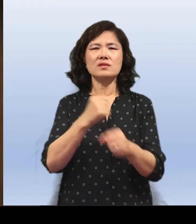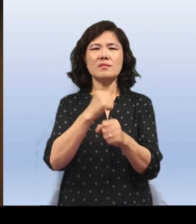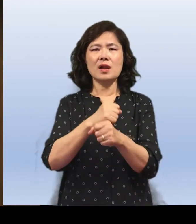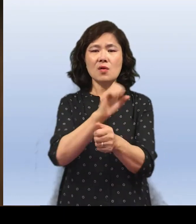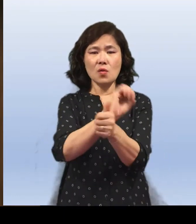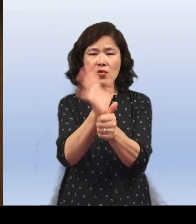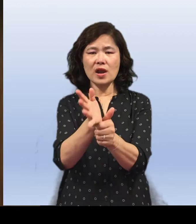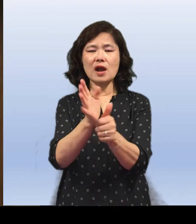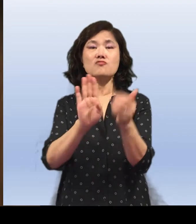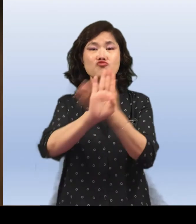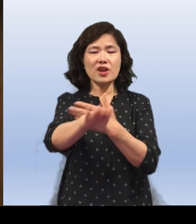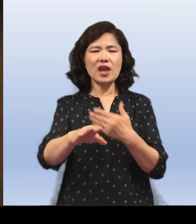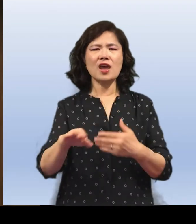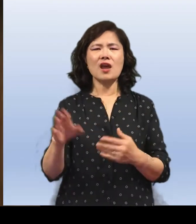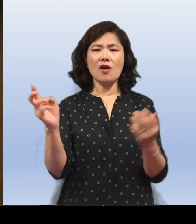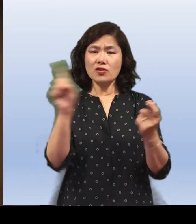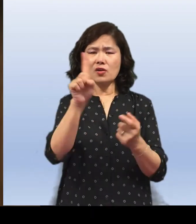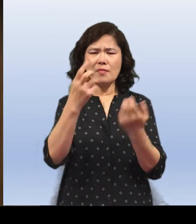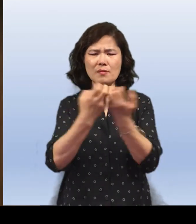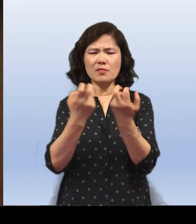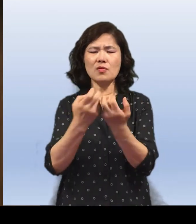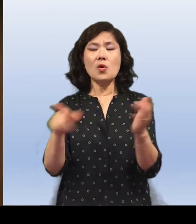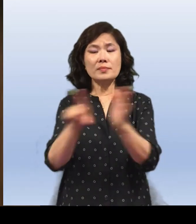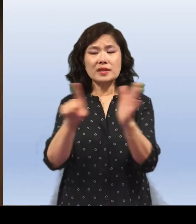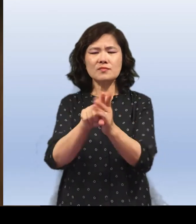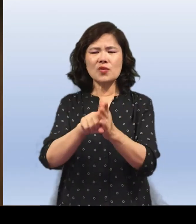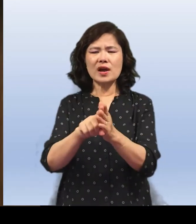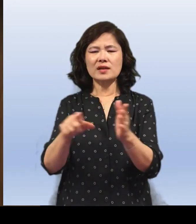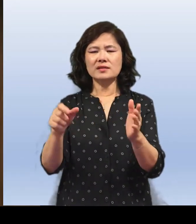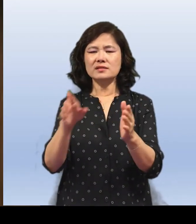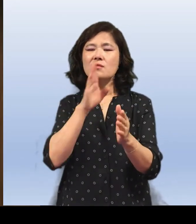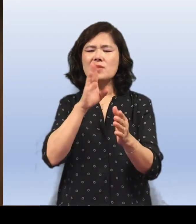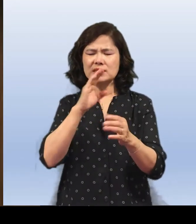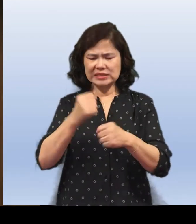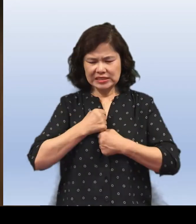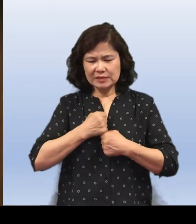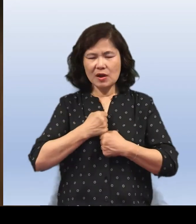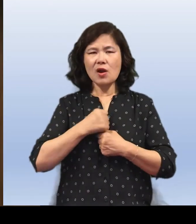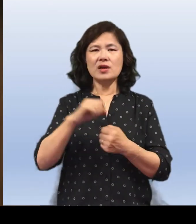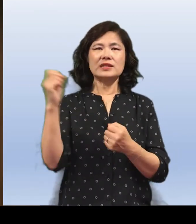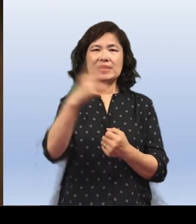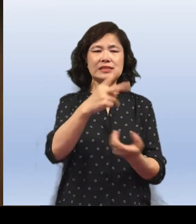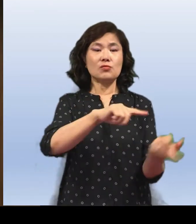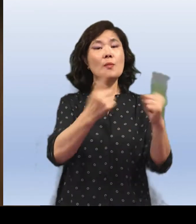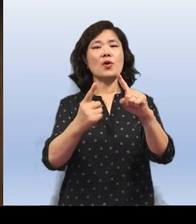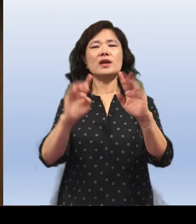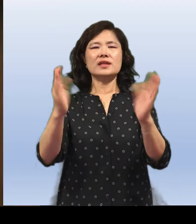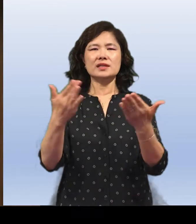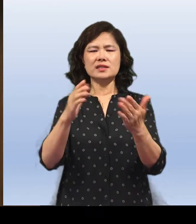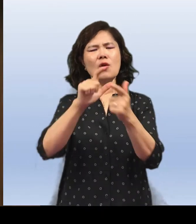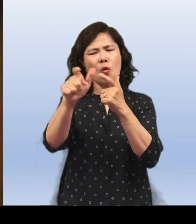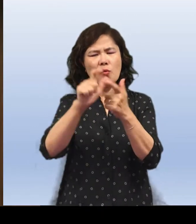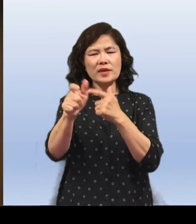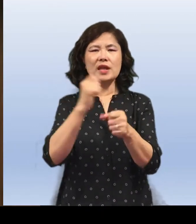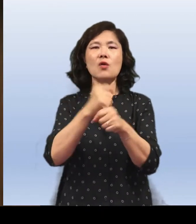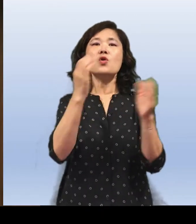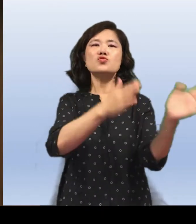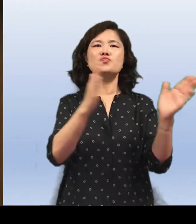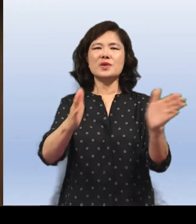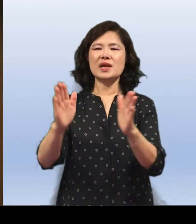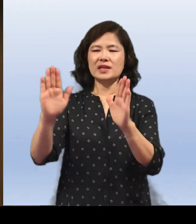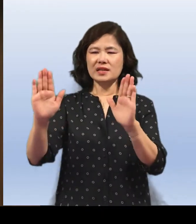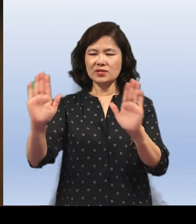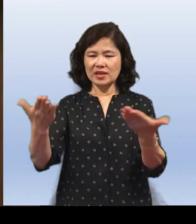팬데믹 이후에 어떻게 우리가 신앙과 믿음을 지키며 회복해 가야 하는지 고민하고 준비해야